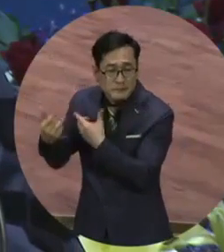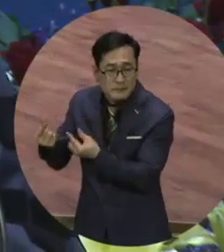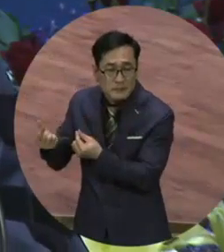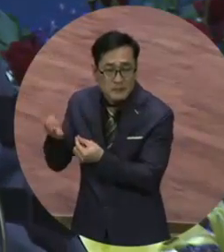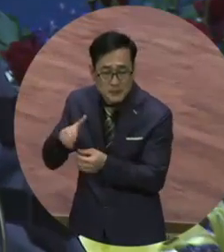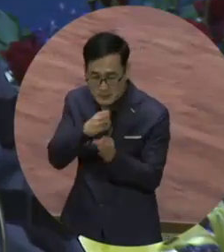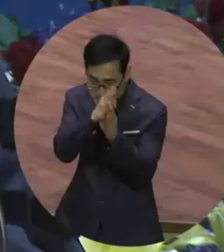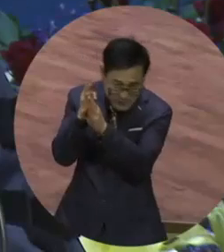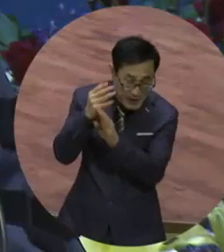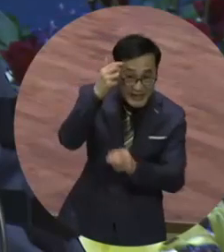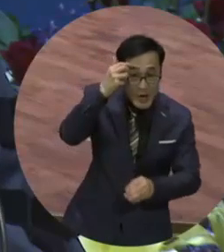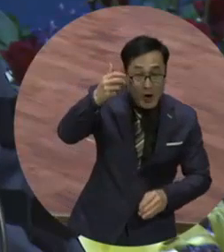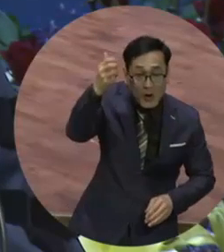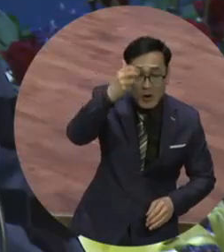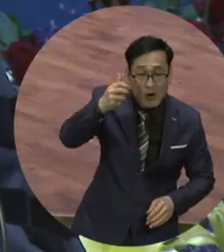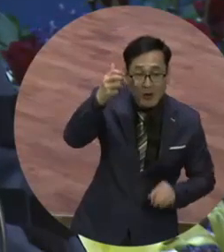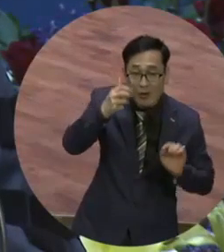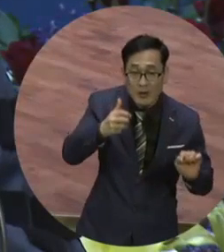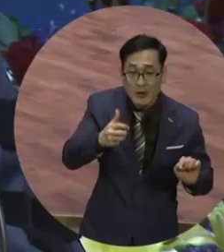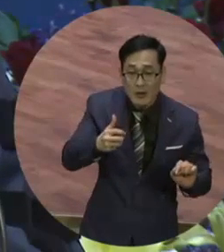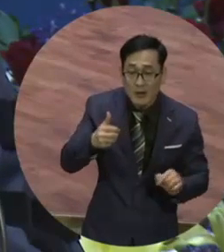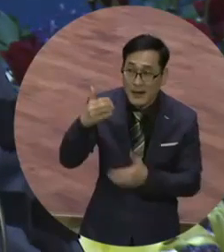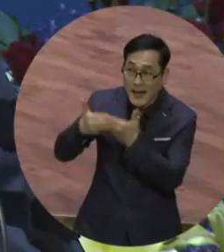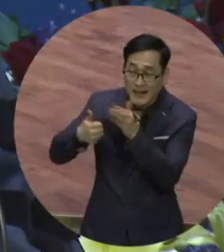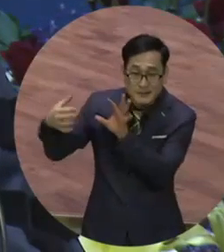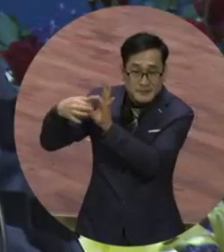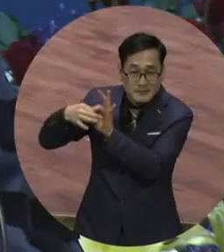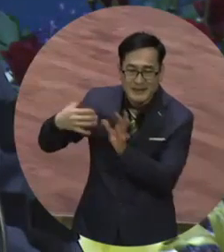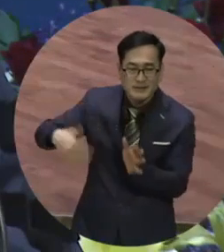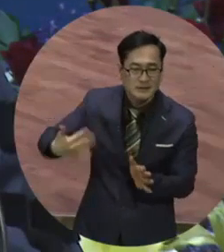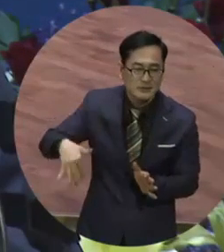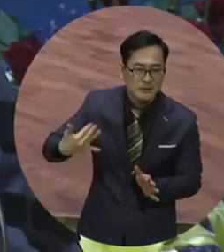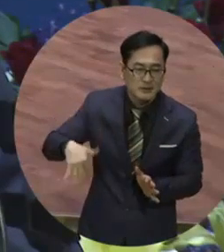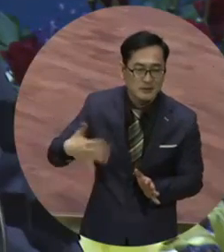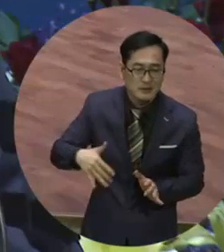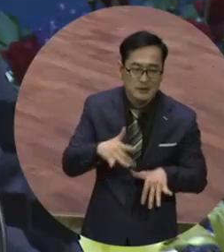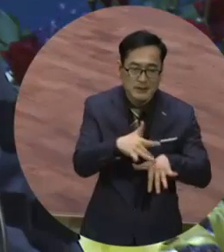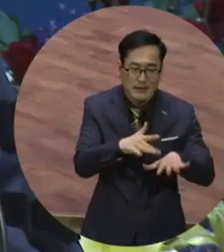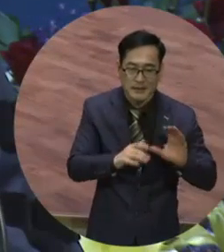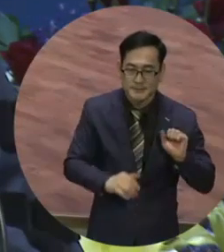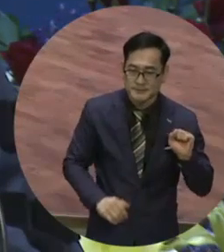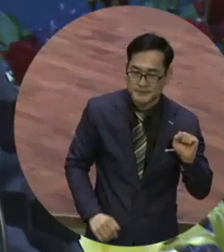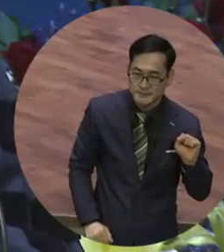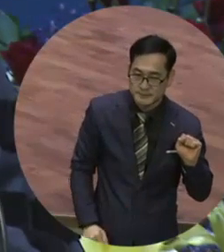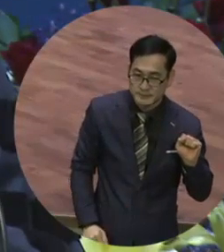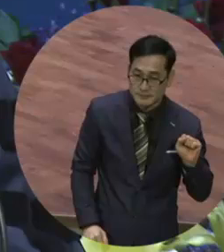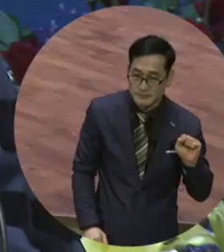태어난다니까 누구나 다 그래서 거듭나야 된다 이 말이 다시 태어나야 돼.